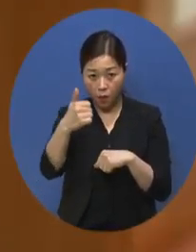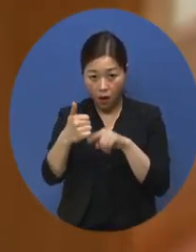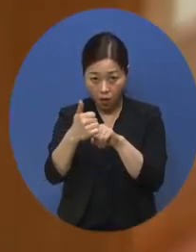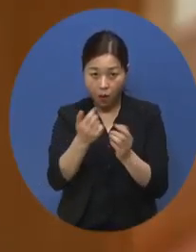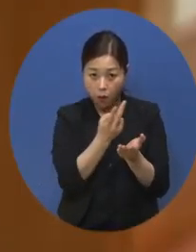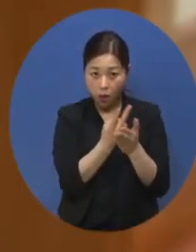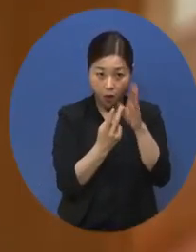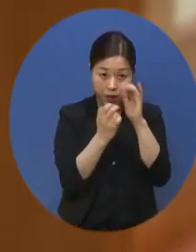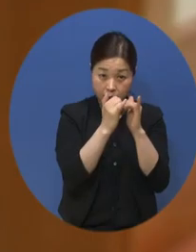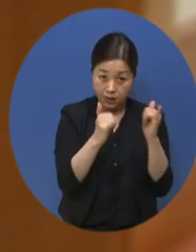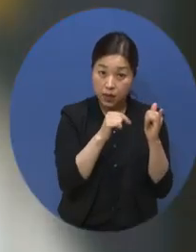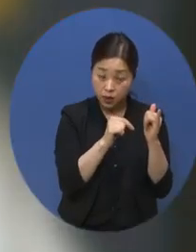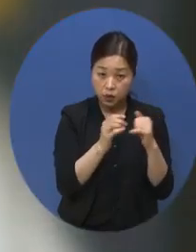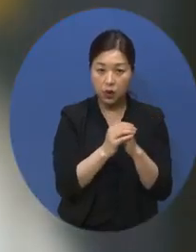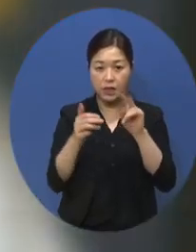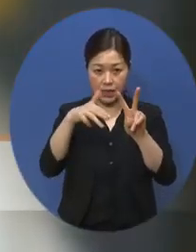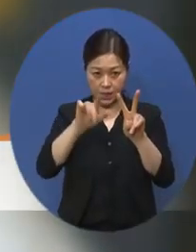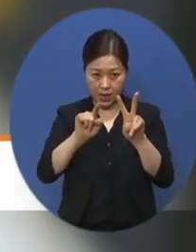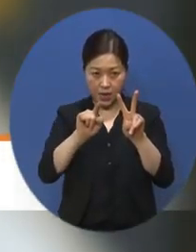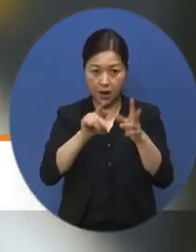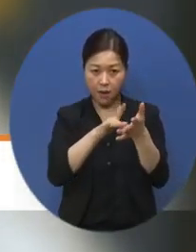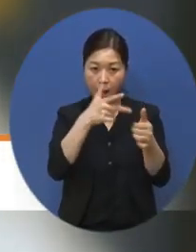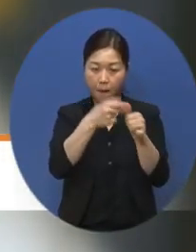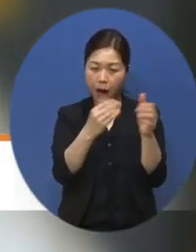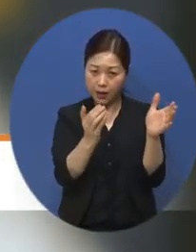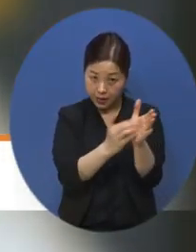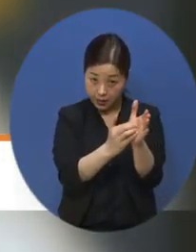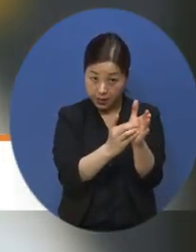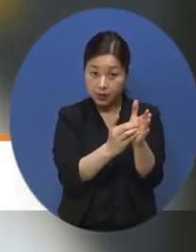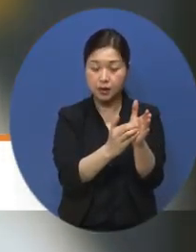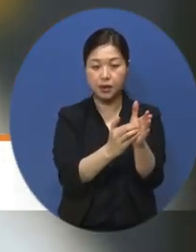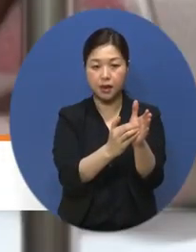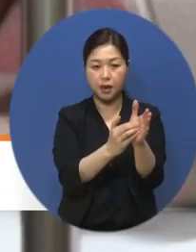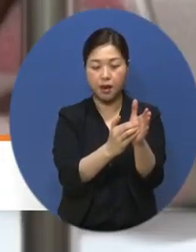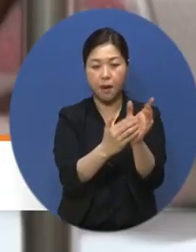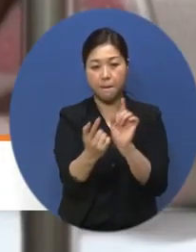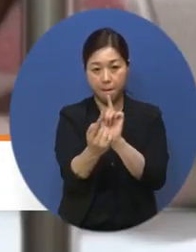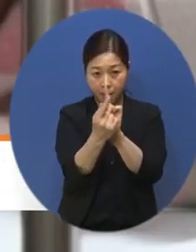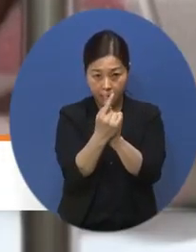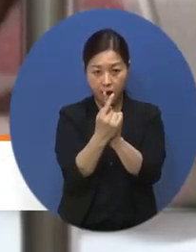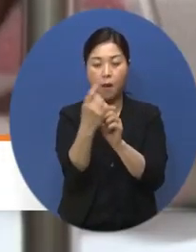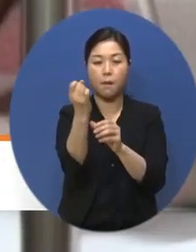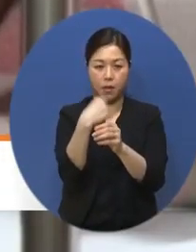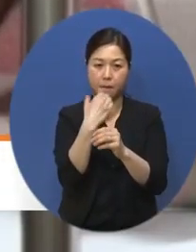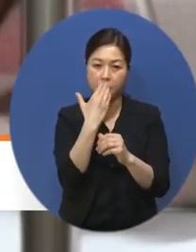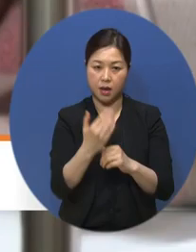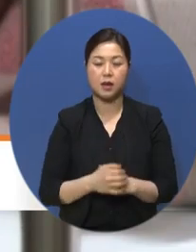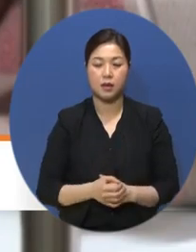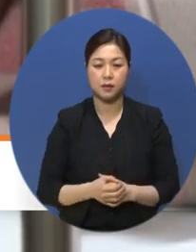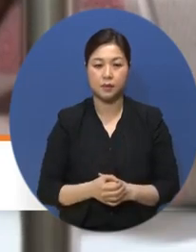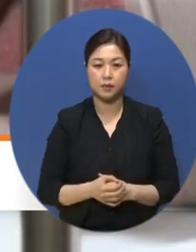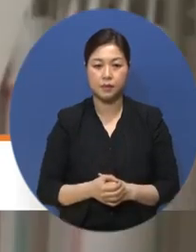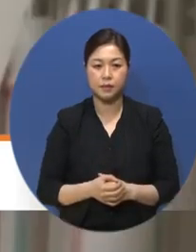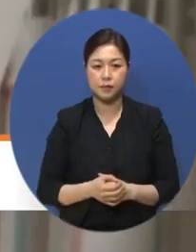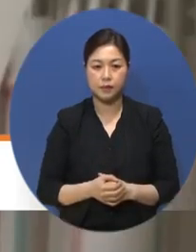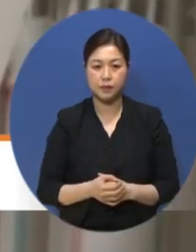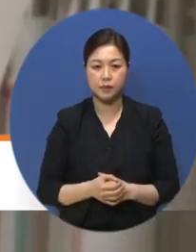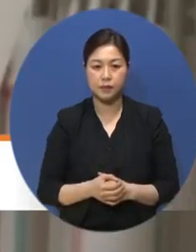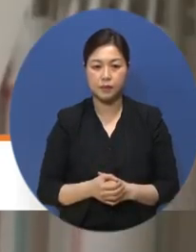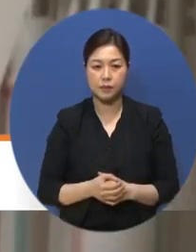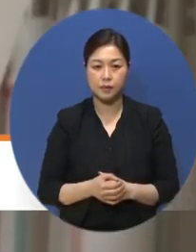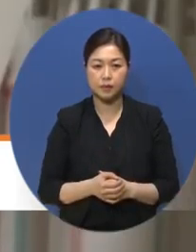한쪽이라도 2차까지 백신 접종을 완료한 경우 배면 면에 를 허용할 방침입니다 별도의